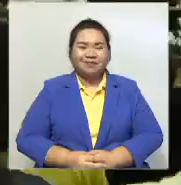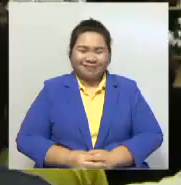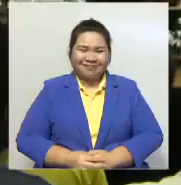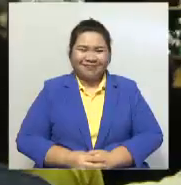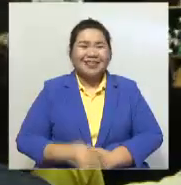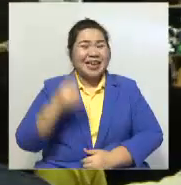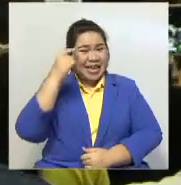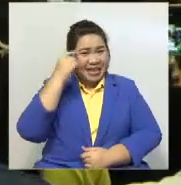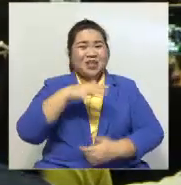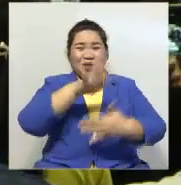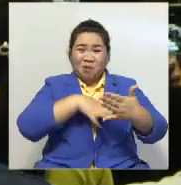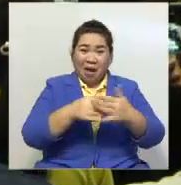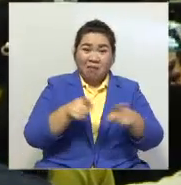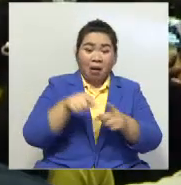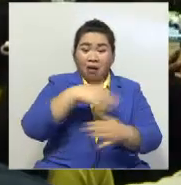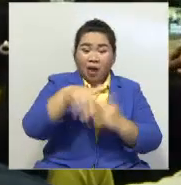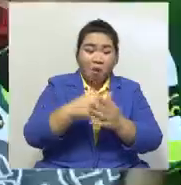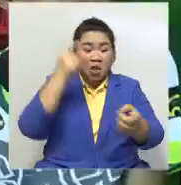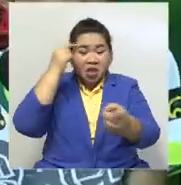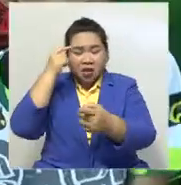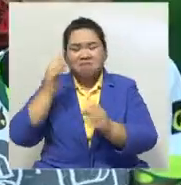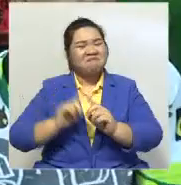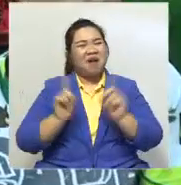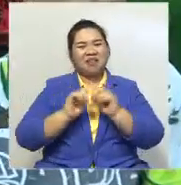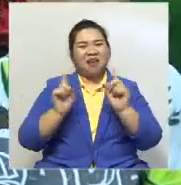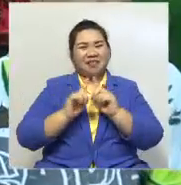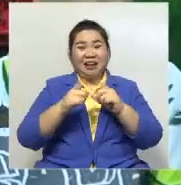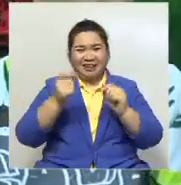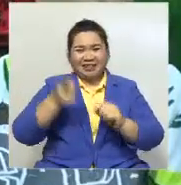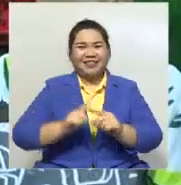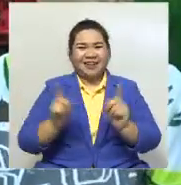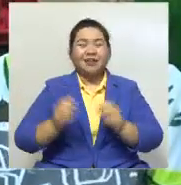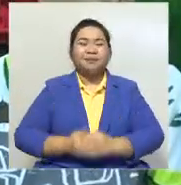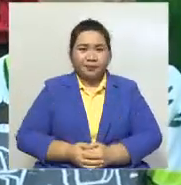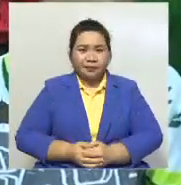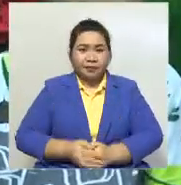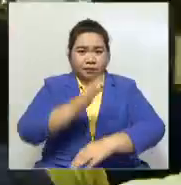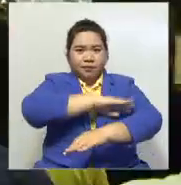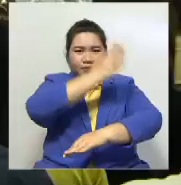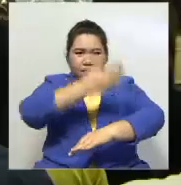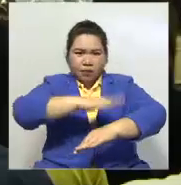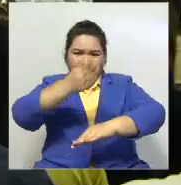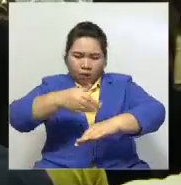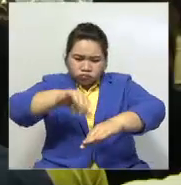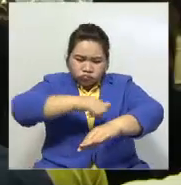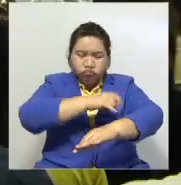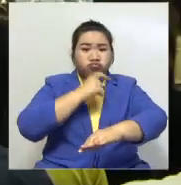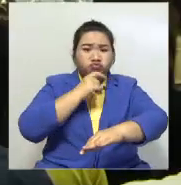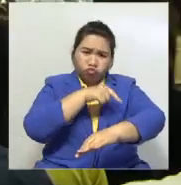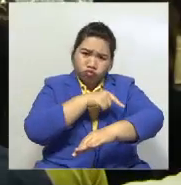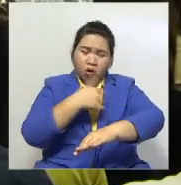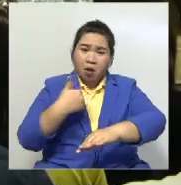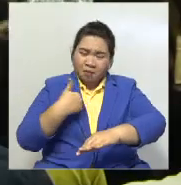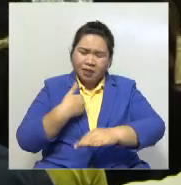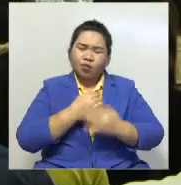เป็นการวางแผนที่หักปากกาเซียนทุกเซียนเลยนะคะขณะเดียวกันค่ะระหว่างที่ติดอยู่ในถ้ำอันนี้ดิฉันชอบมากมีเรื่องราวความประทับใ